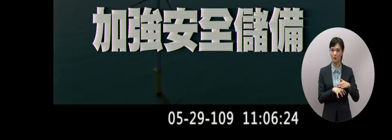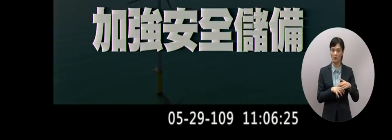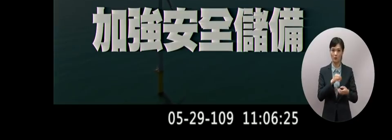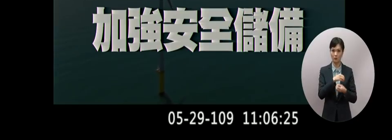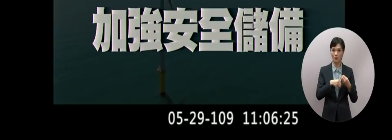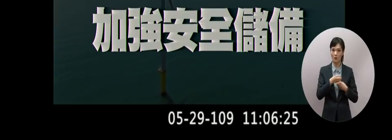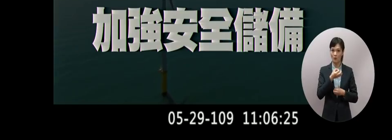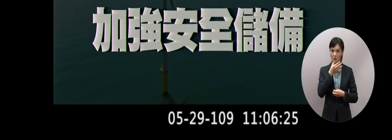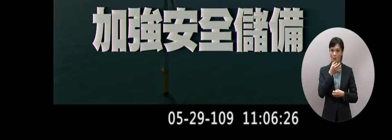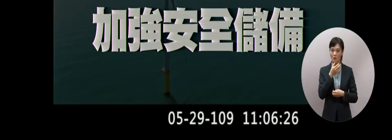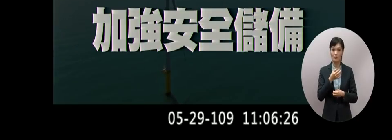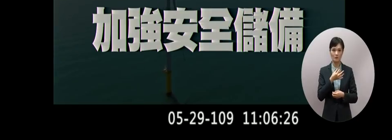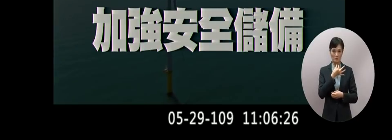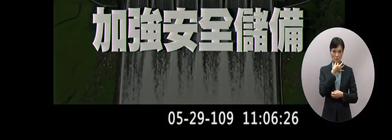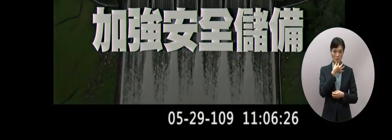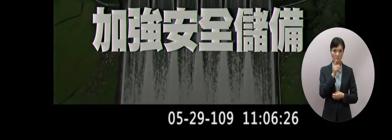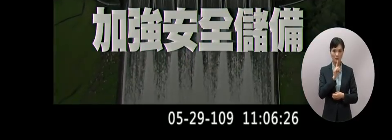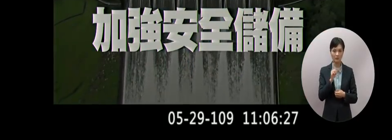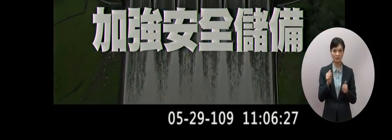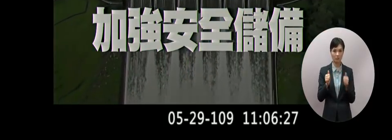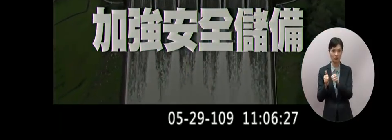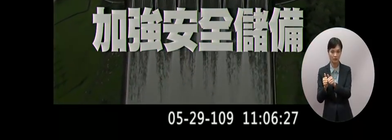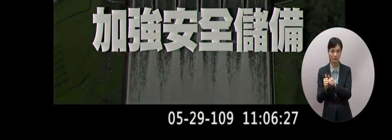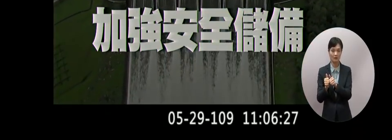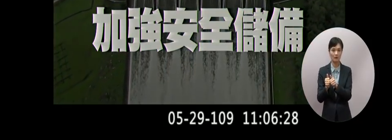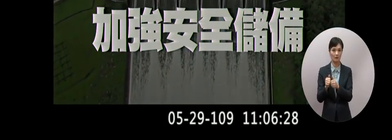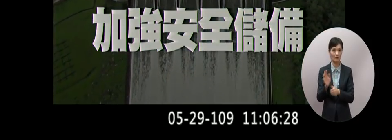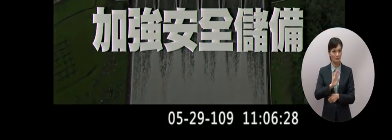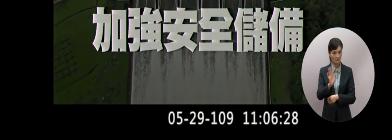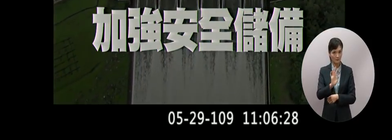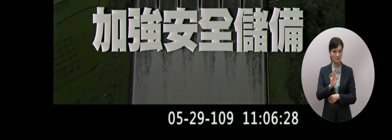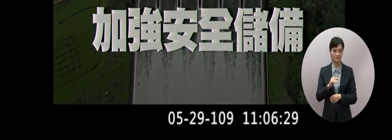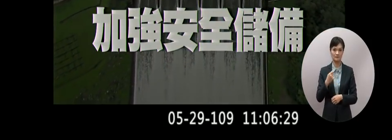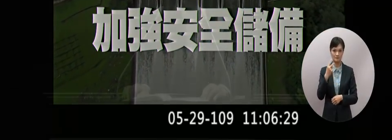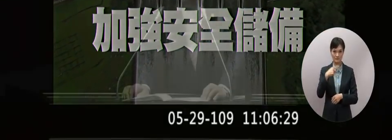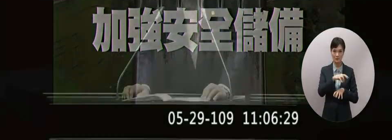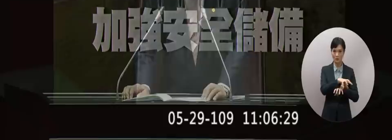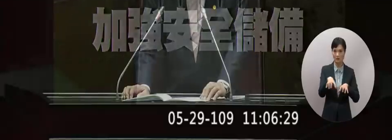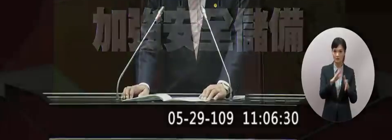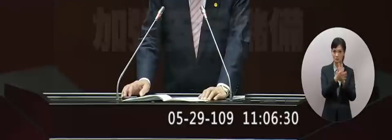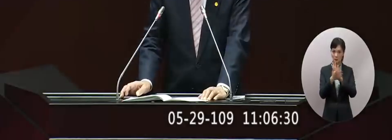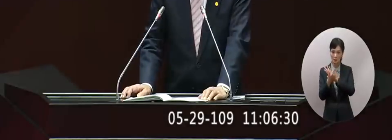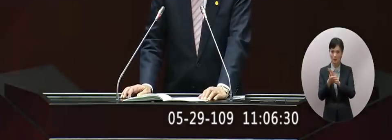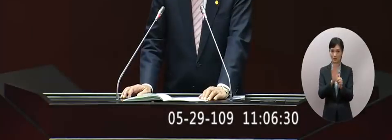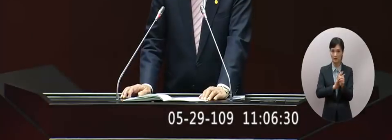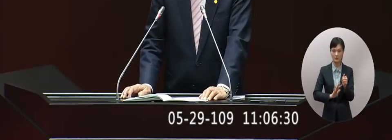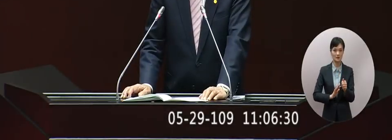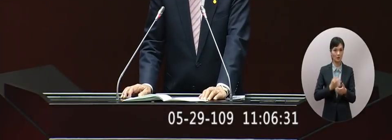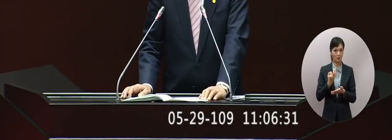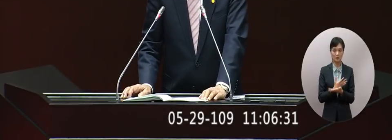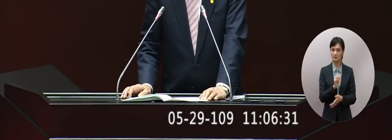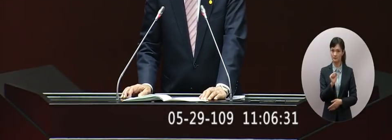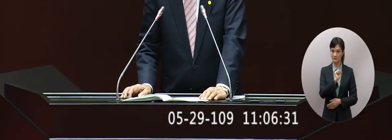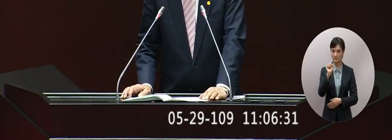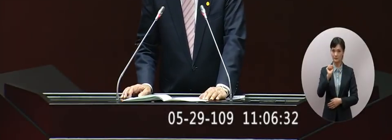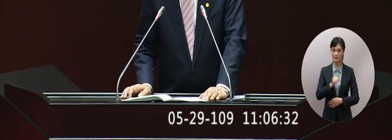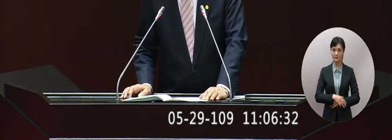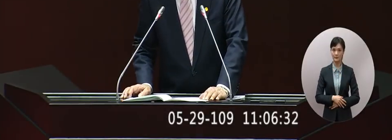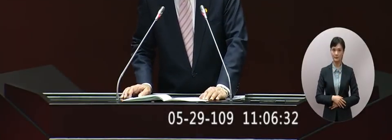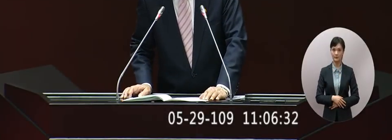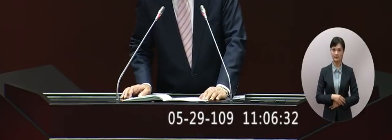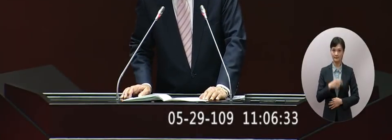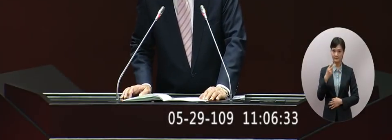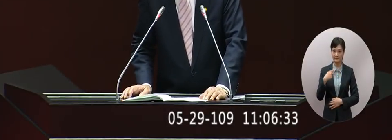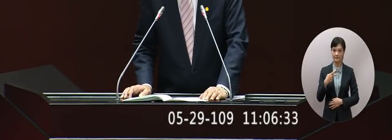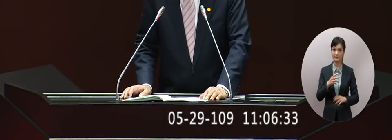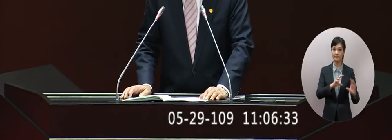避免受制于人或者受环境变化影响。我们有鉴于